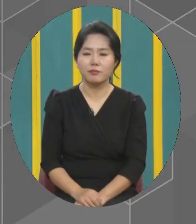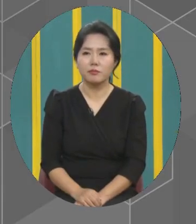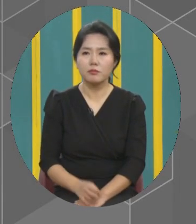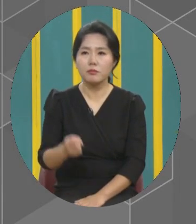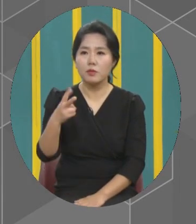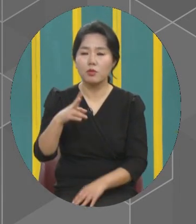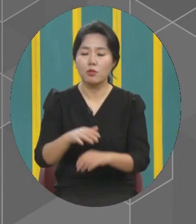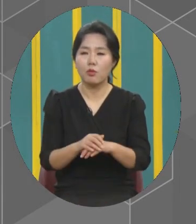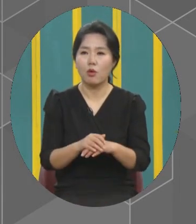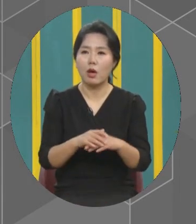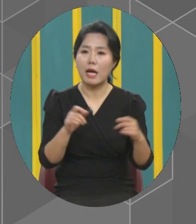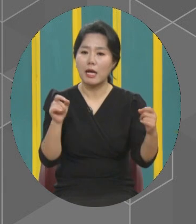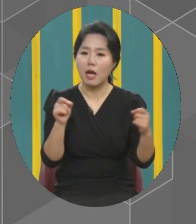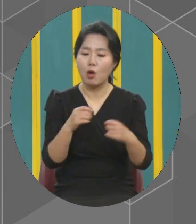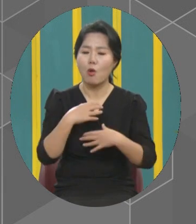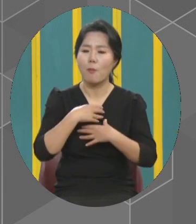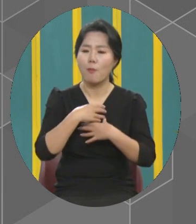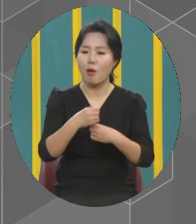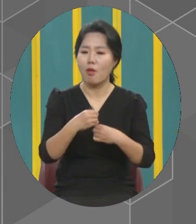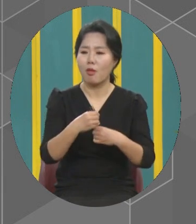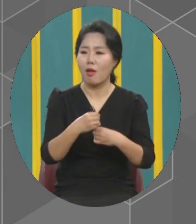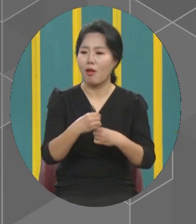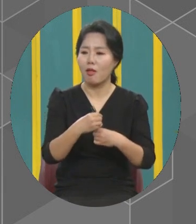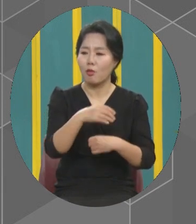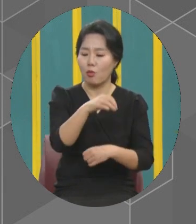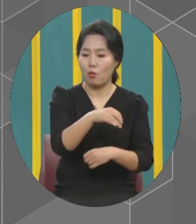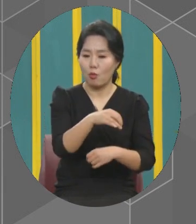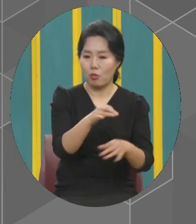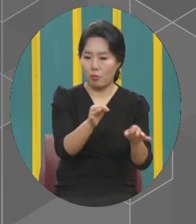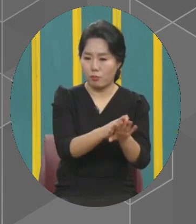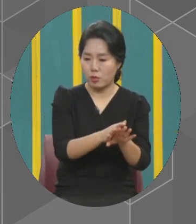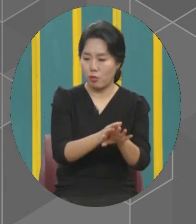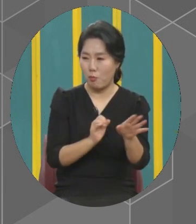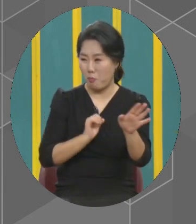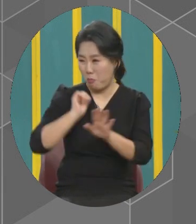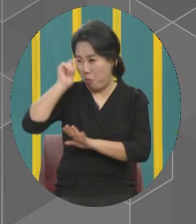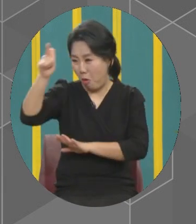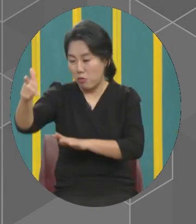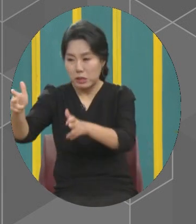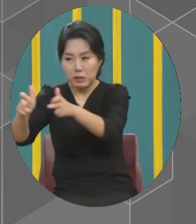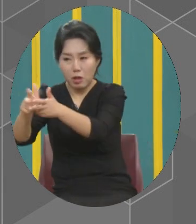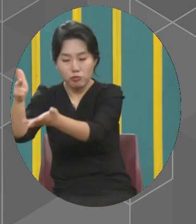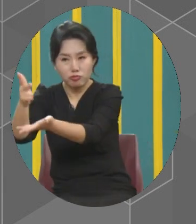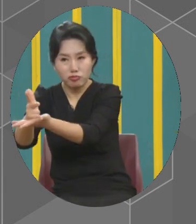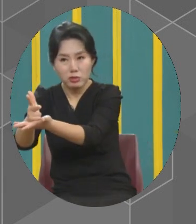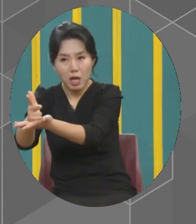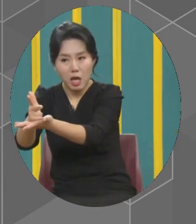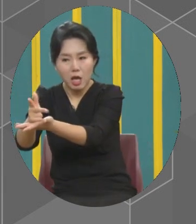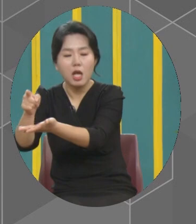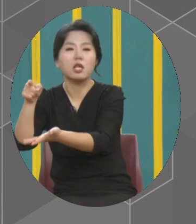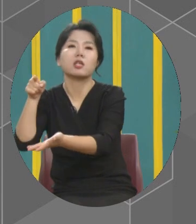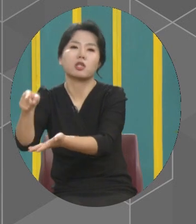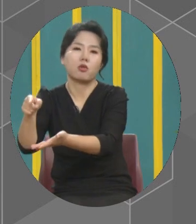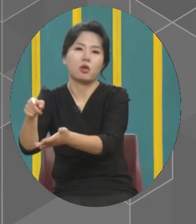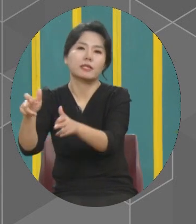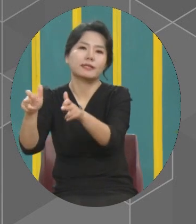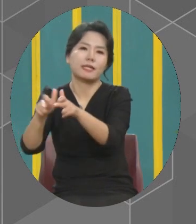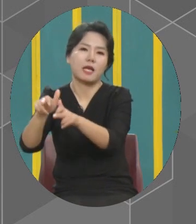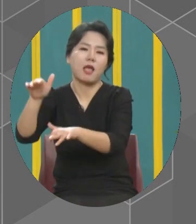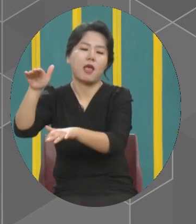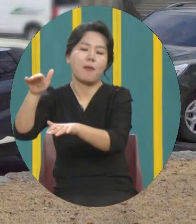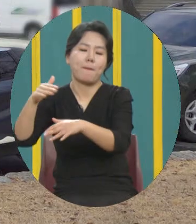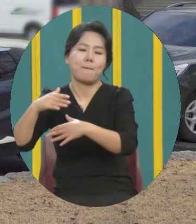게다가 가깝고 편리한 곳을 없애고 외진 장소에 장애인 주차구역을 설치하는 것은 명백한 장애인 편의